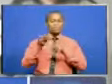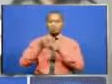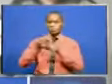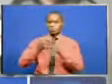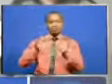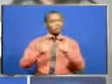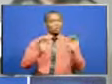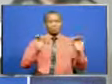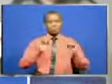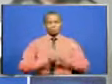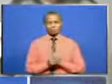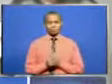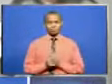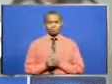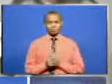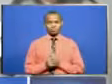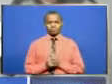wetu.